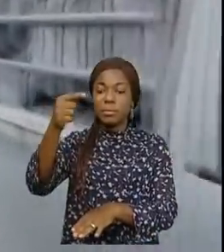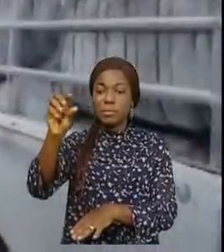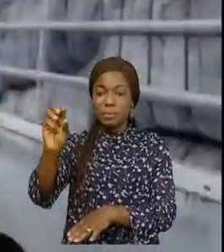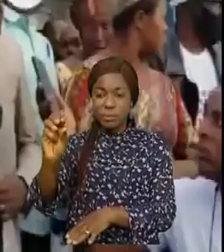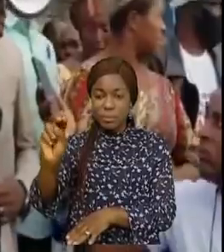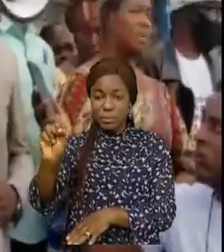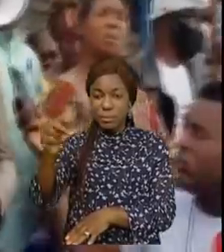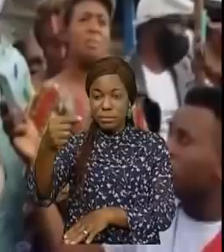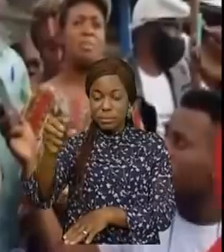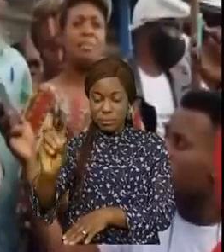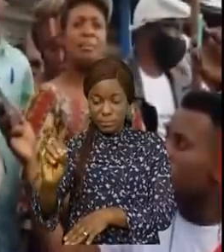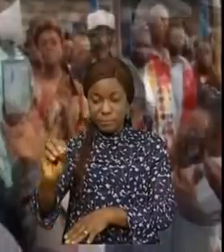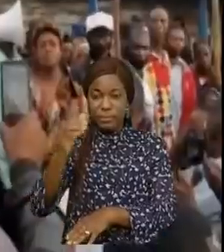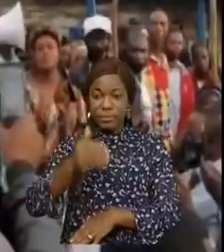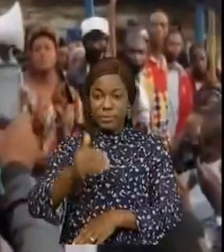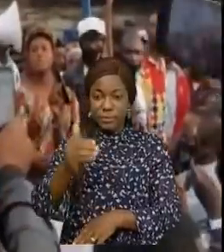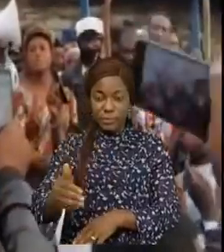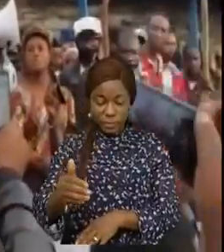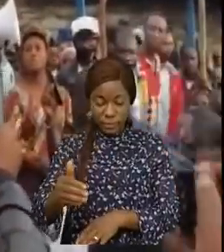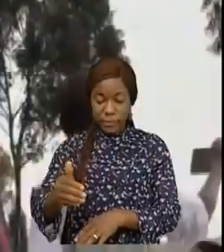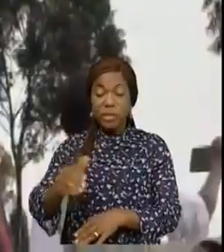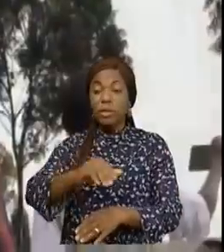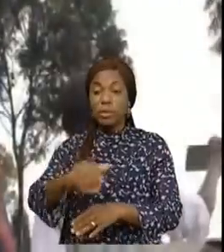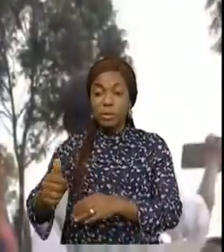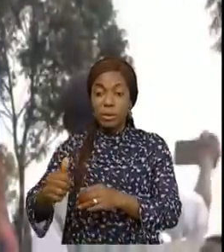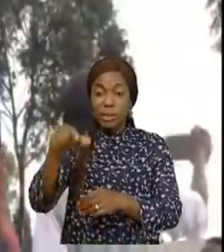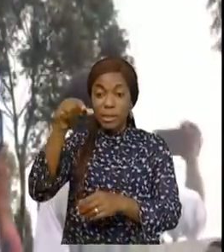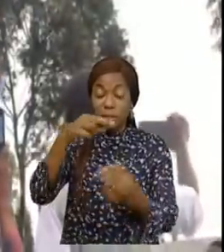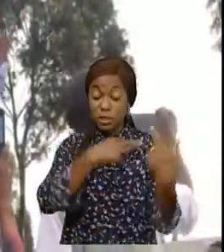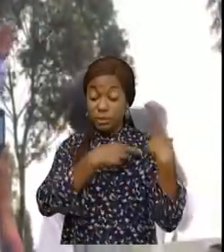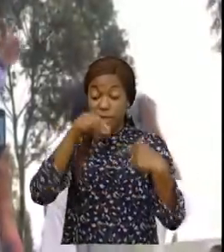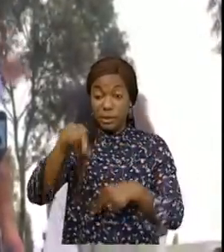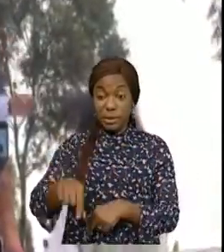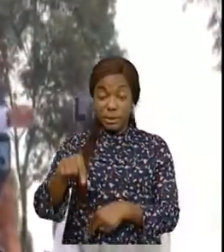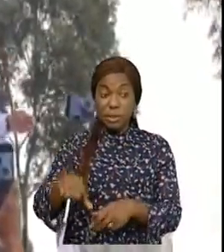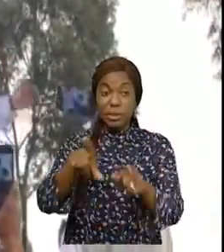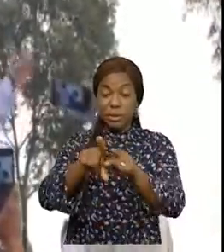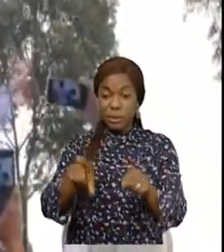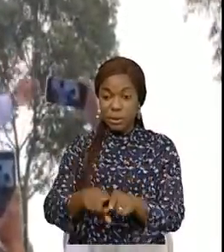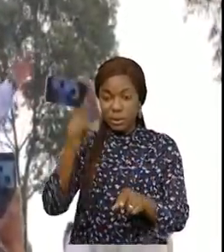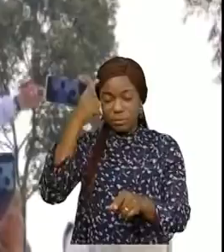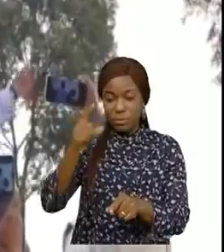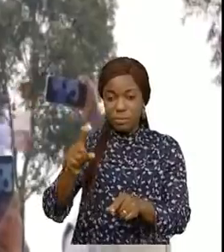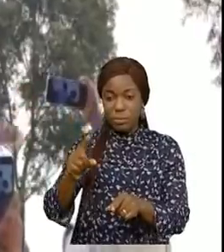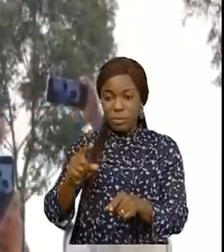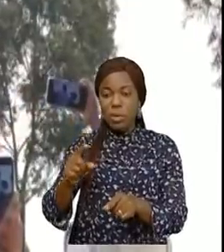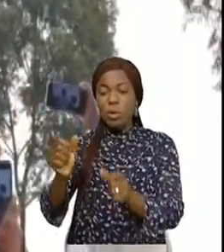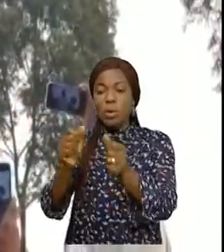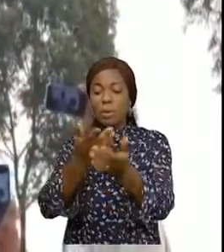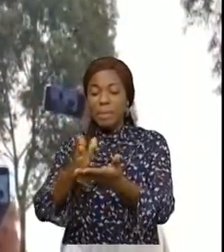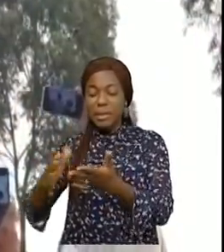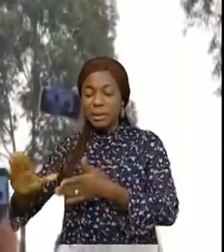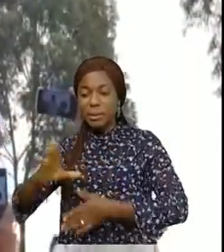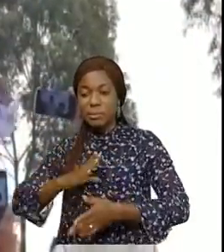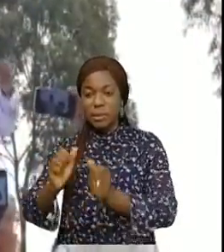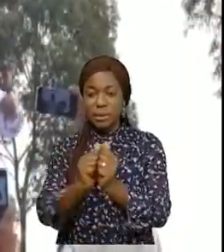vivres et non-vivres. En présence de quelques autorités locales, l'élu de Goma dit être venu pour compatir avec ces sinistrés qui ont